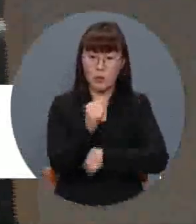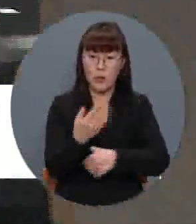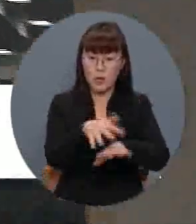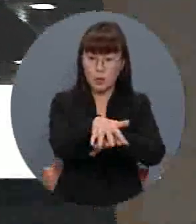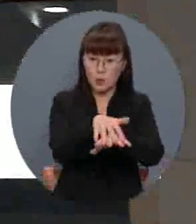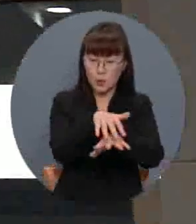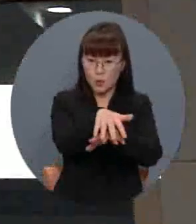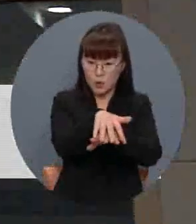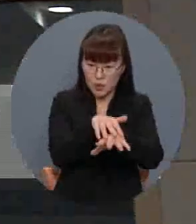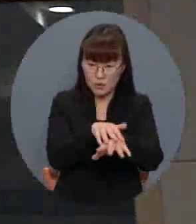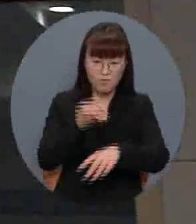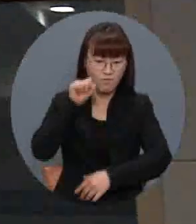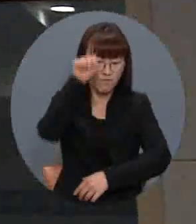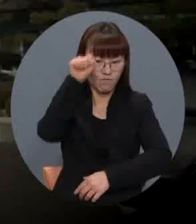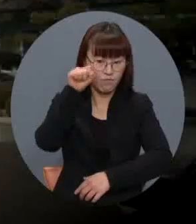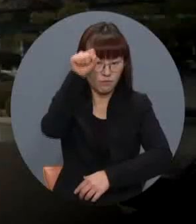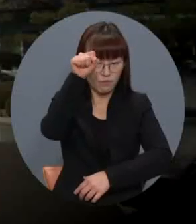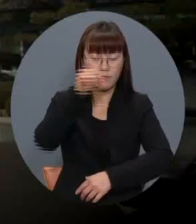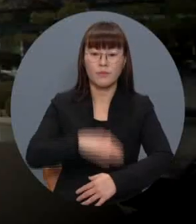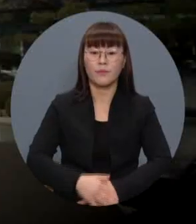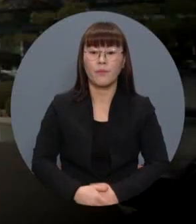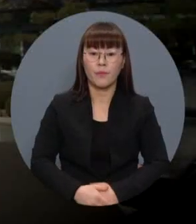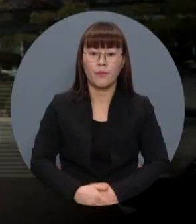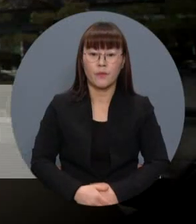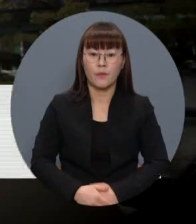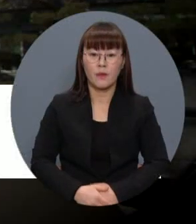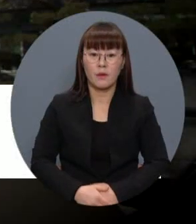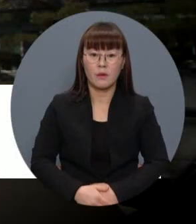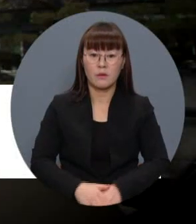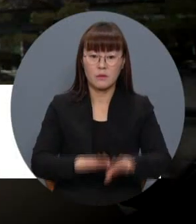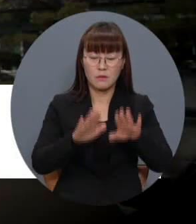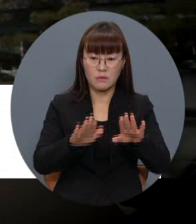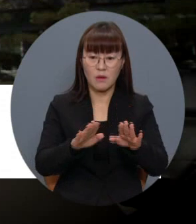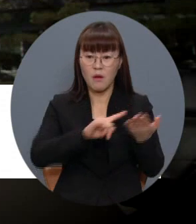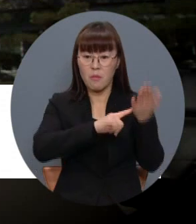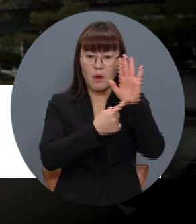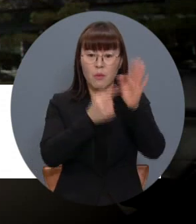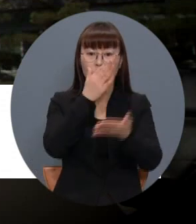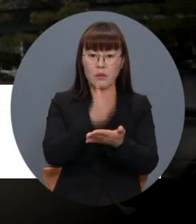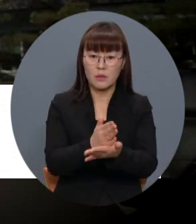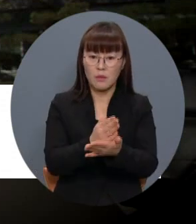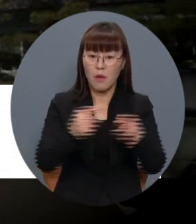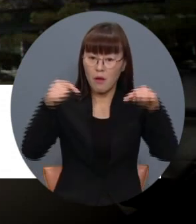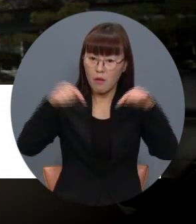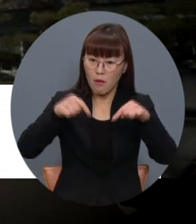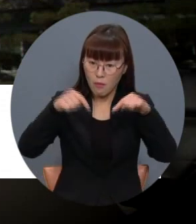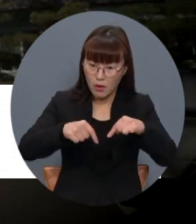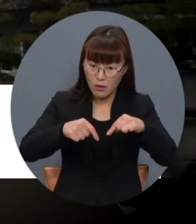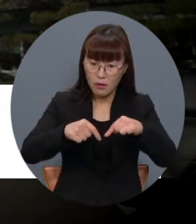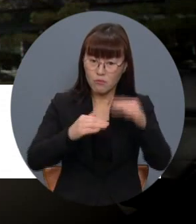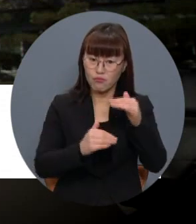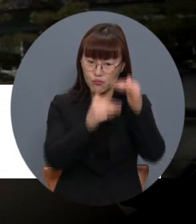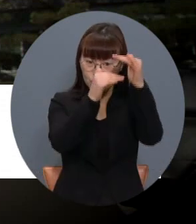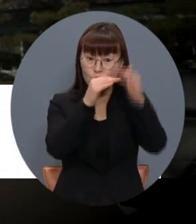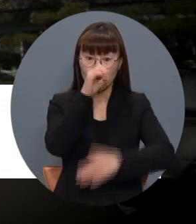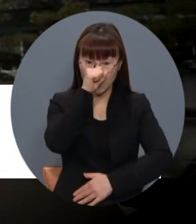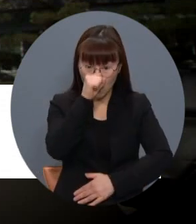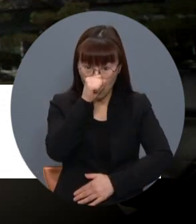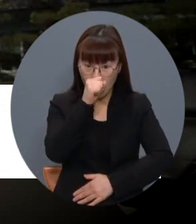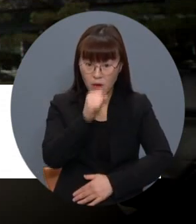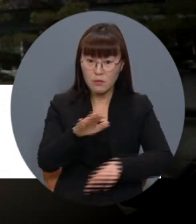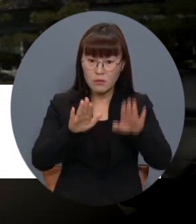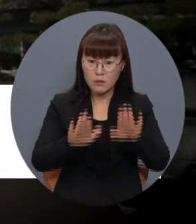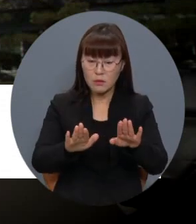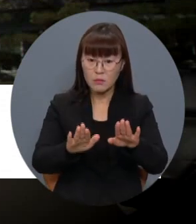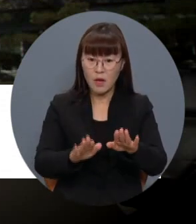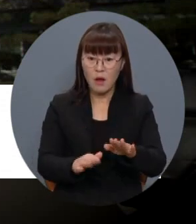철회 투쟁을 벌일 예정입니다. 합전자로 놓지 말고 협의를 해가면서 하면 좋은데 그렇게 많이 이렇게